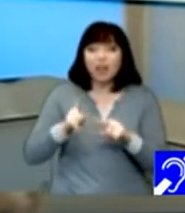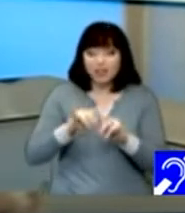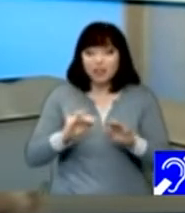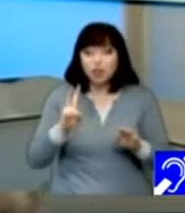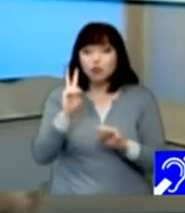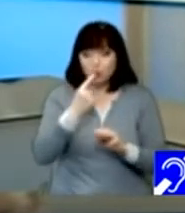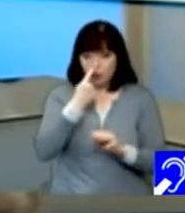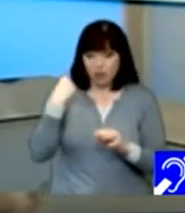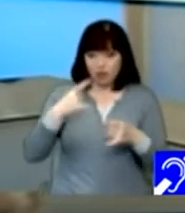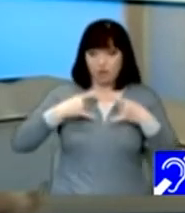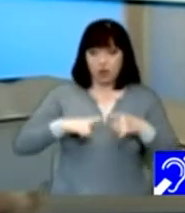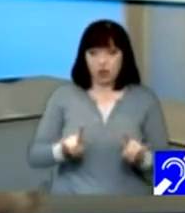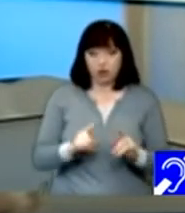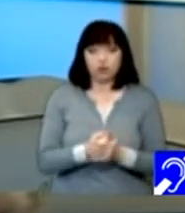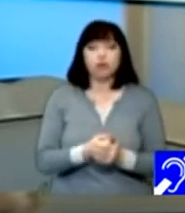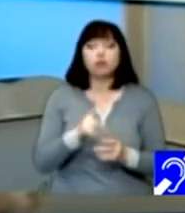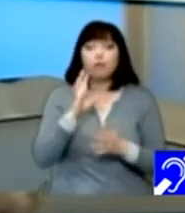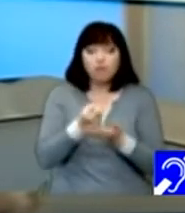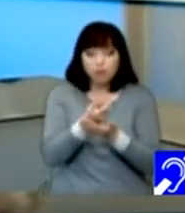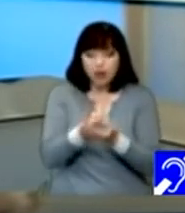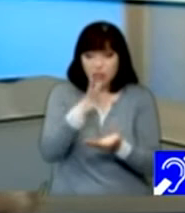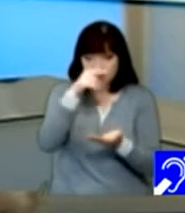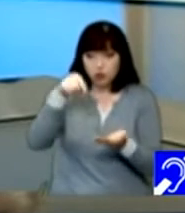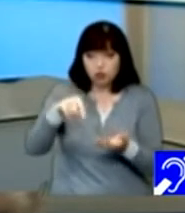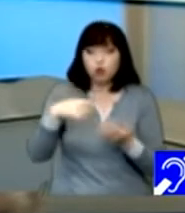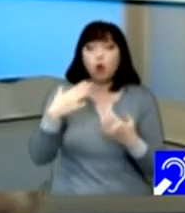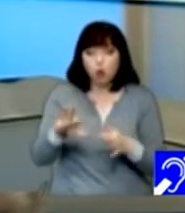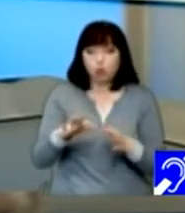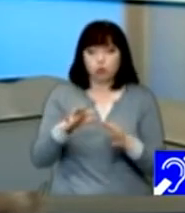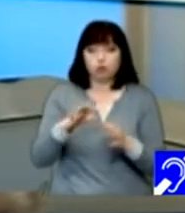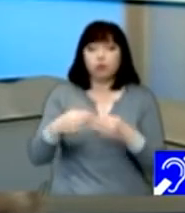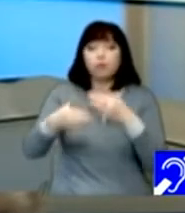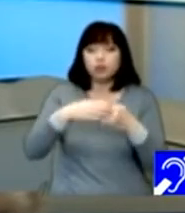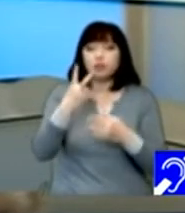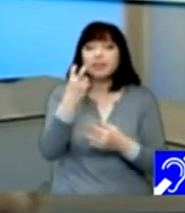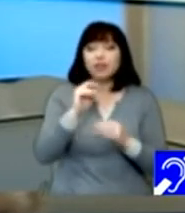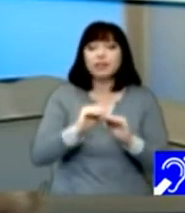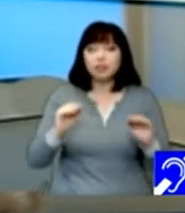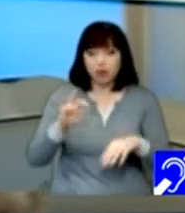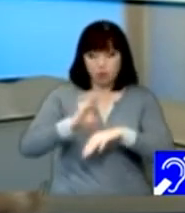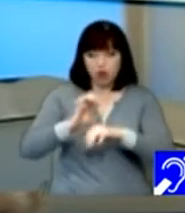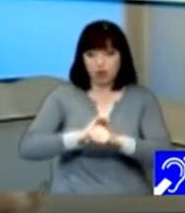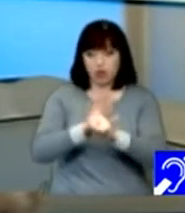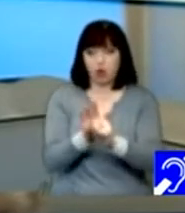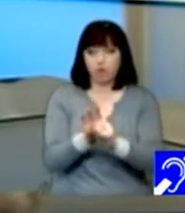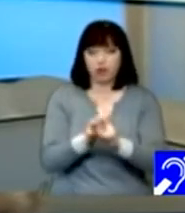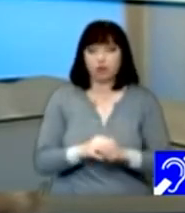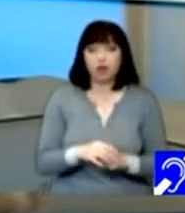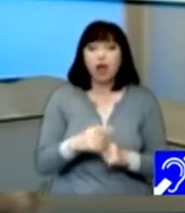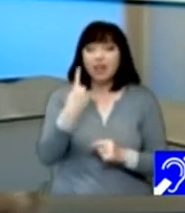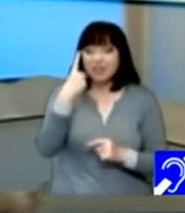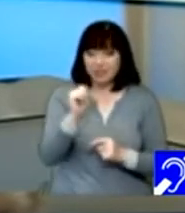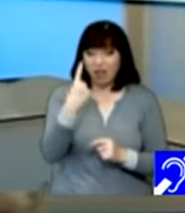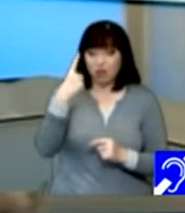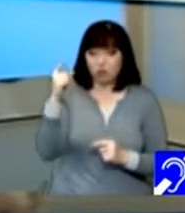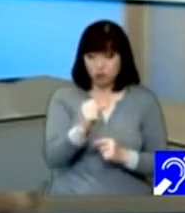sunt în primii ani de viață. Doar în spitalele din Chișinău sunt internați aproape 200 de copii bolnavi de COVID. Într-o singură